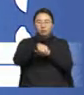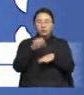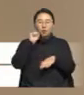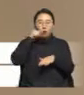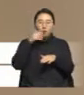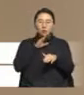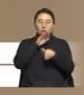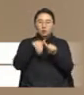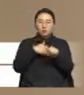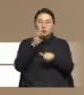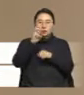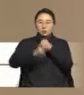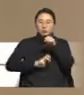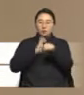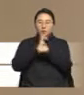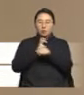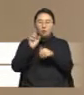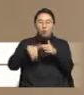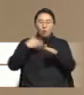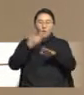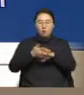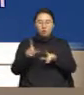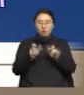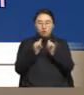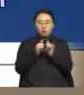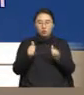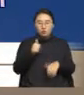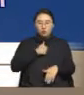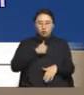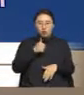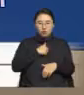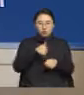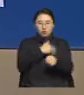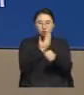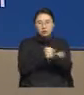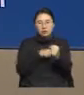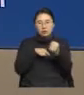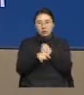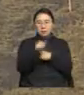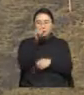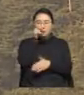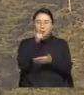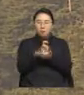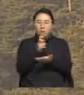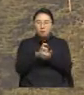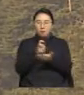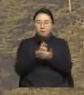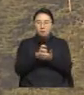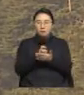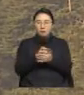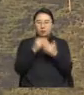현실. 30년 만에 획기적인 주민주권 구현이라며 의미를 부여했던 법안은